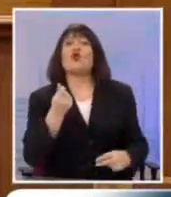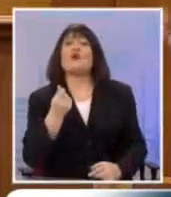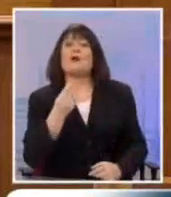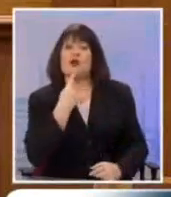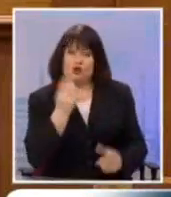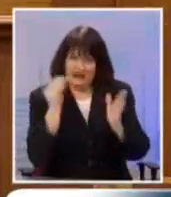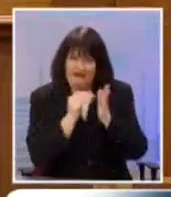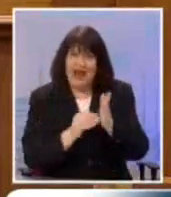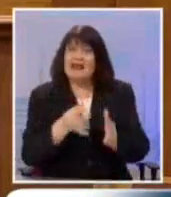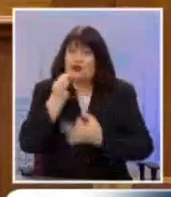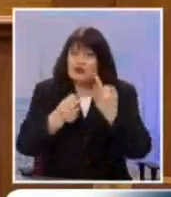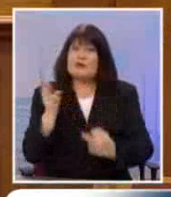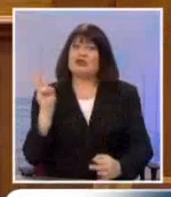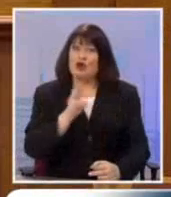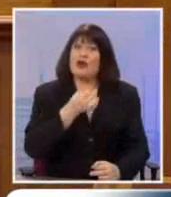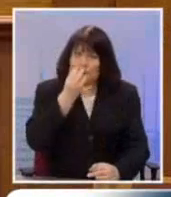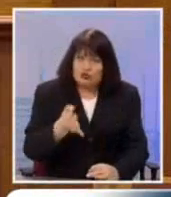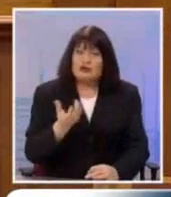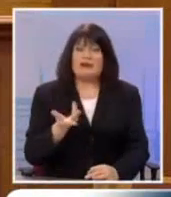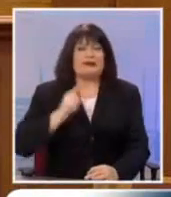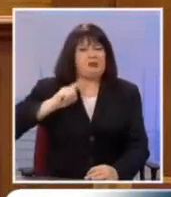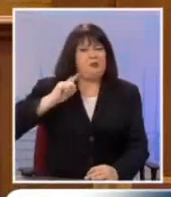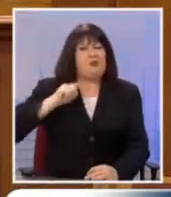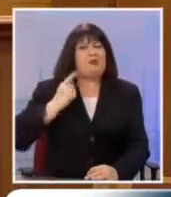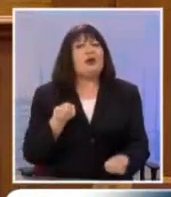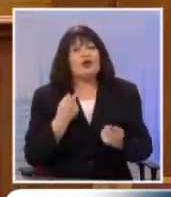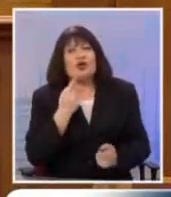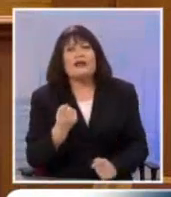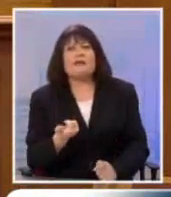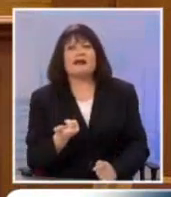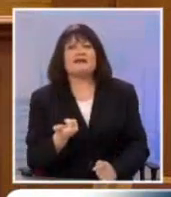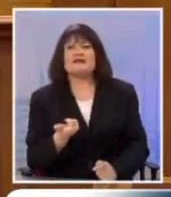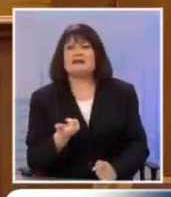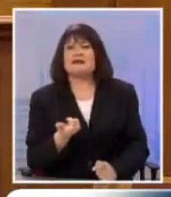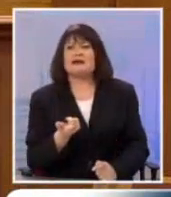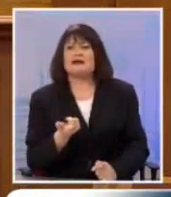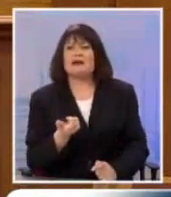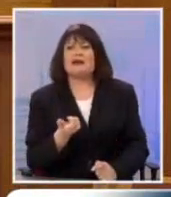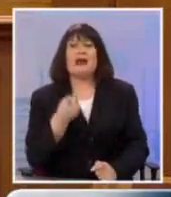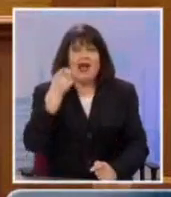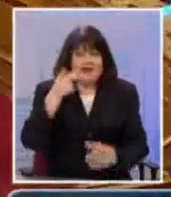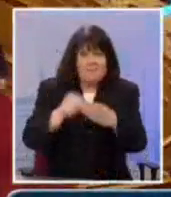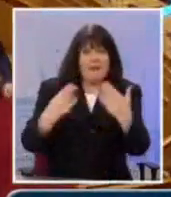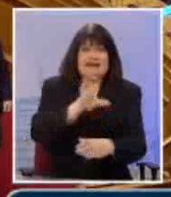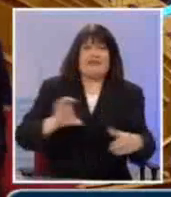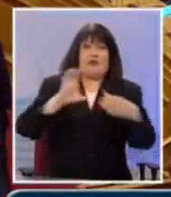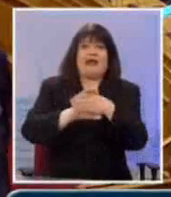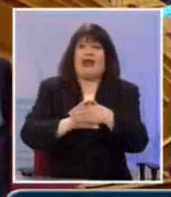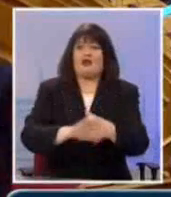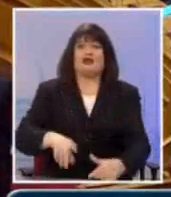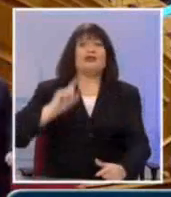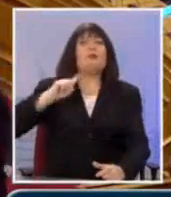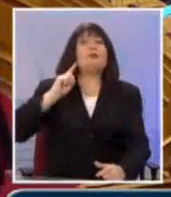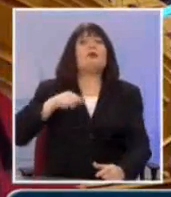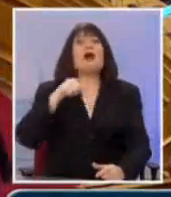Τους εξηγήσατε από την άλλη μεριά ότι κάνουν πράγματα που είναι εναντίον αυτό που έχουν αυτοί ψηφίσει? Ή αυτά δεν είναι